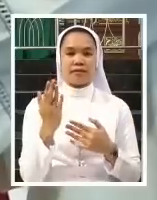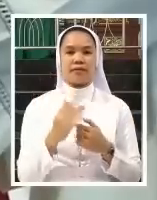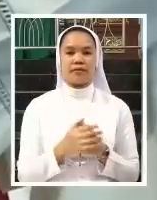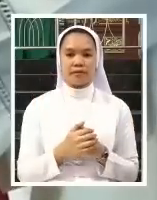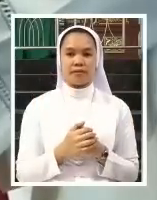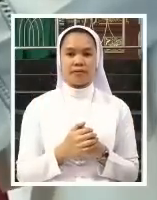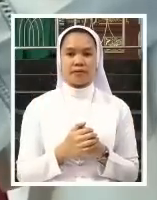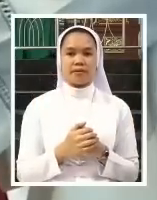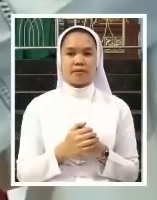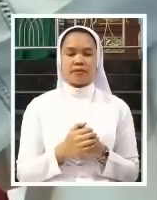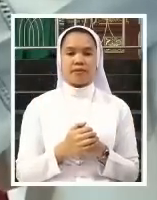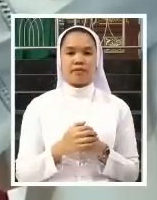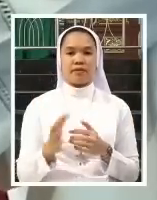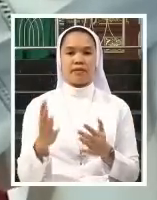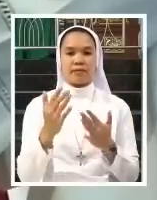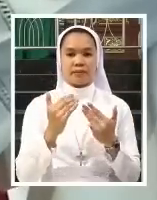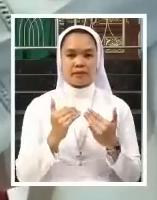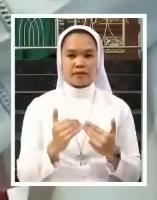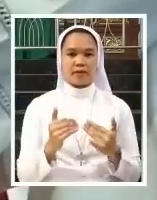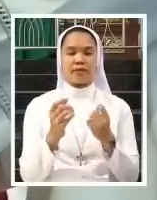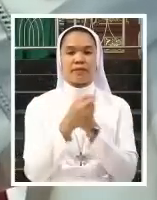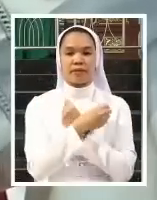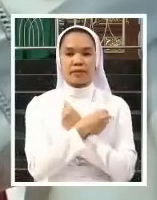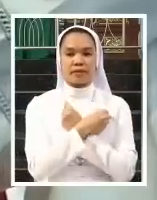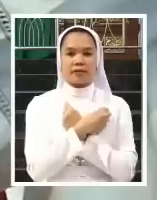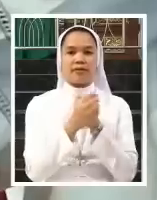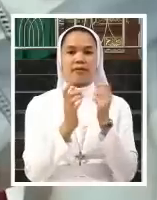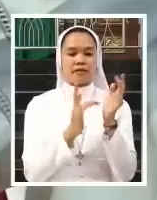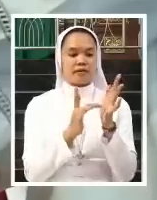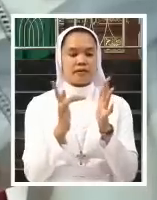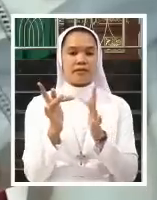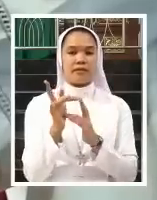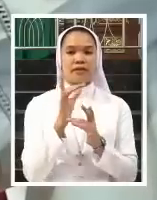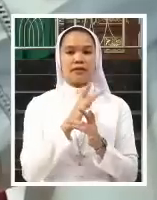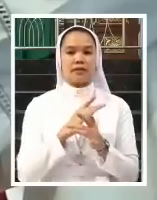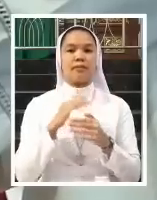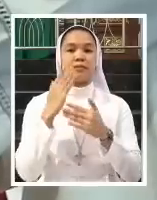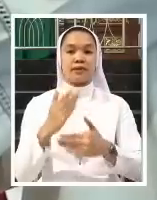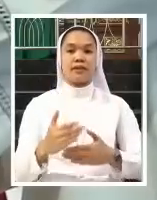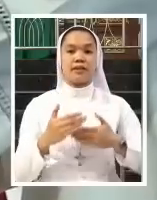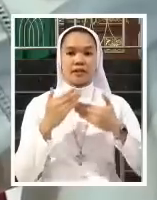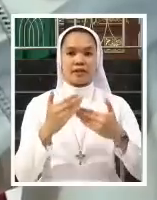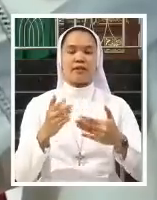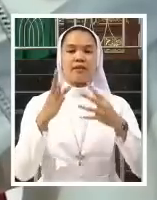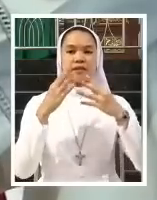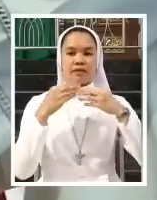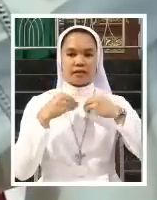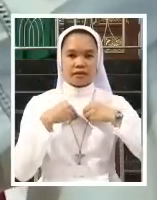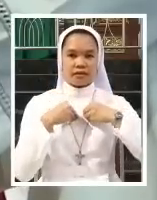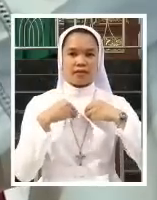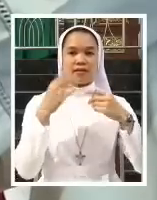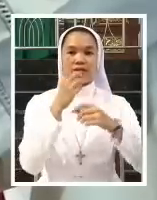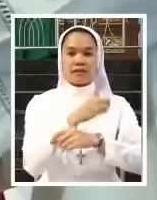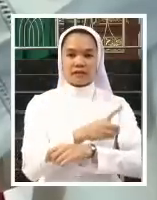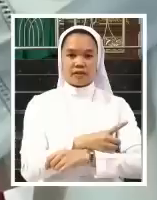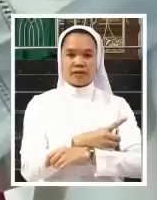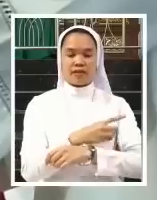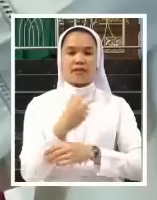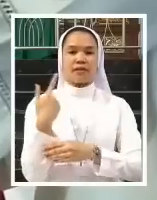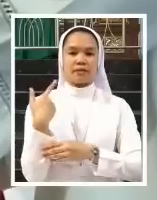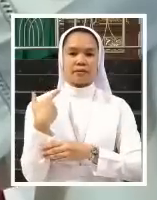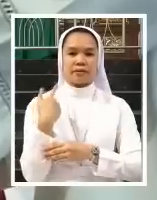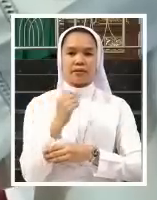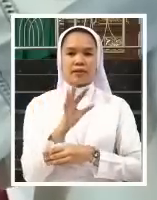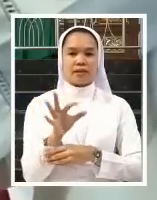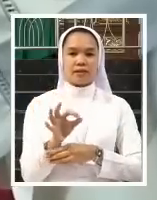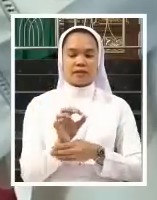na sa pagsadol kan pagkamot ni Kristo, magmanindong inako sa aldaw kang saindong